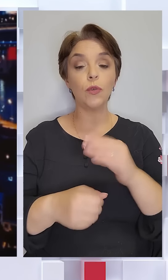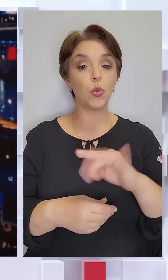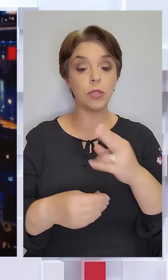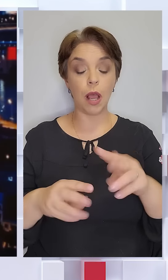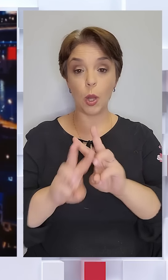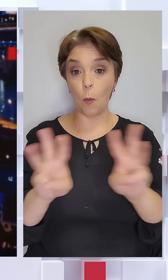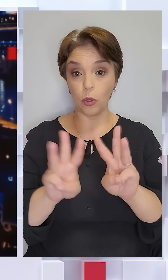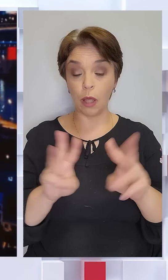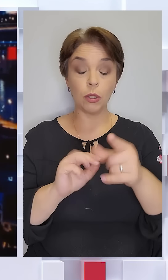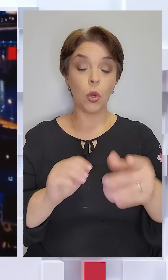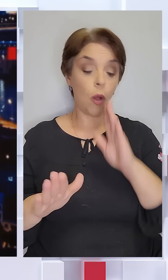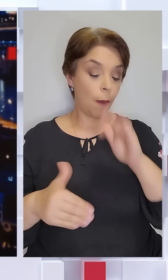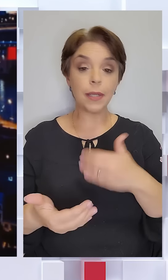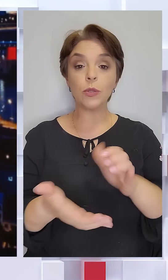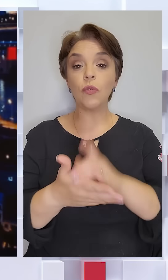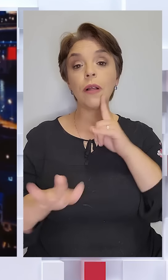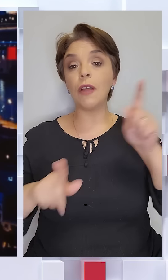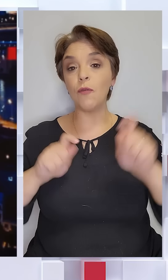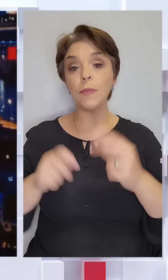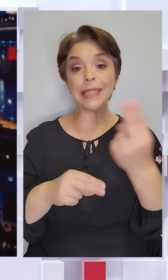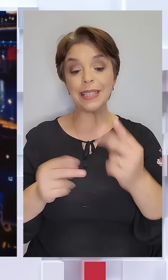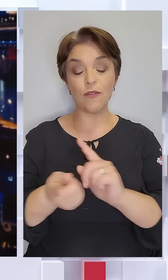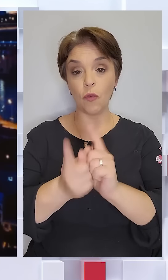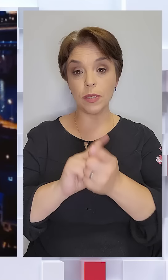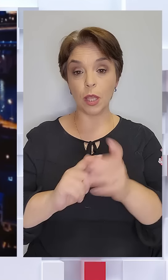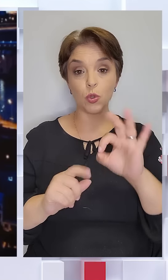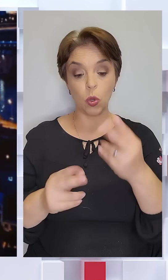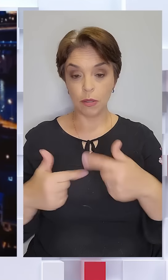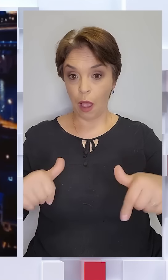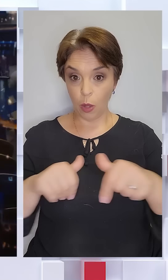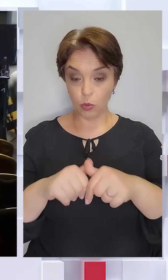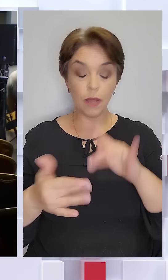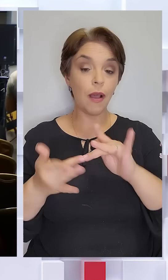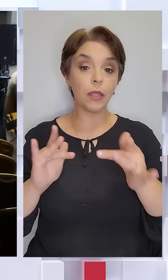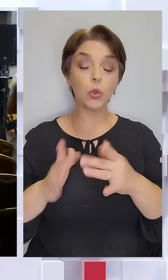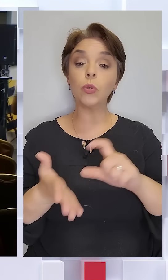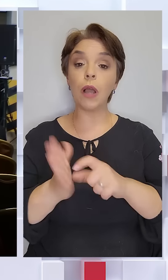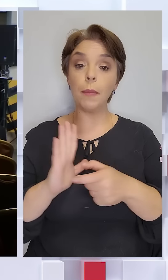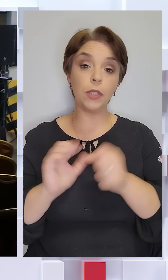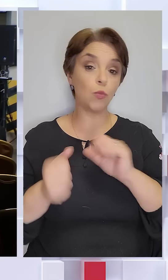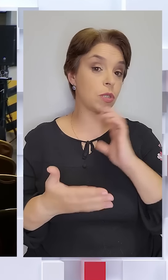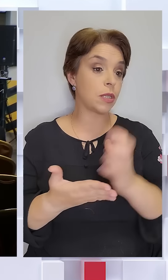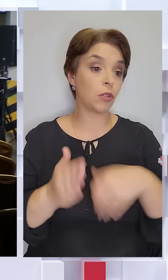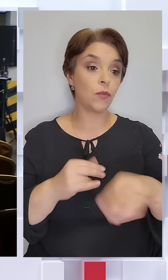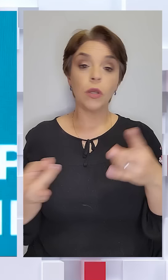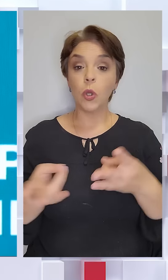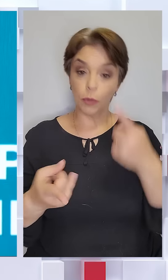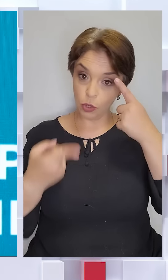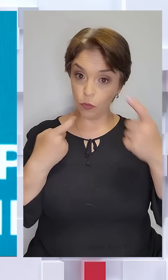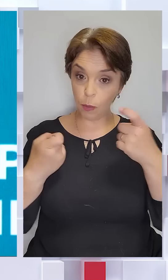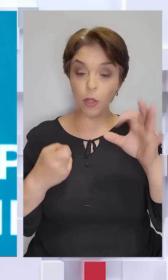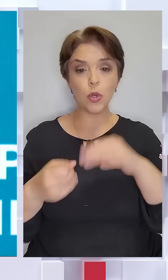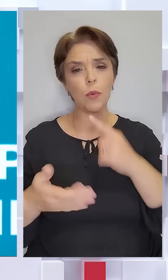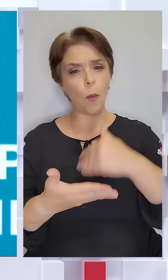соціальний портал. Його презентували на форумі цифровізації соцгалузі. В електронному кабінеті можна знайти усю необхідну